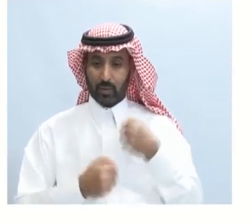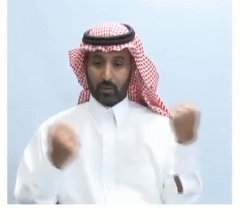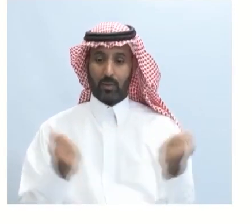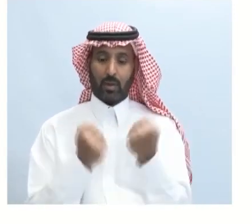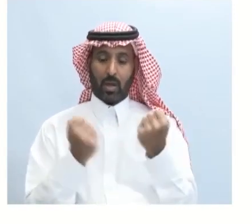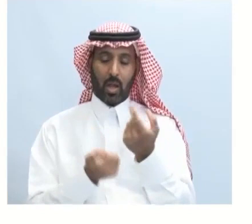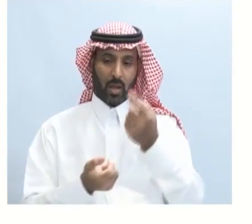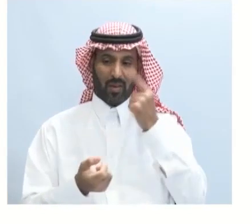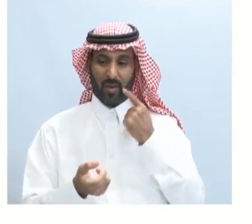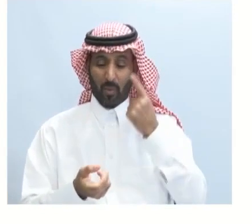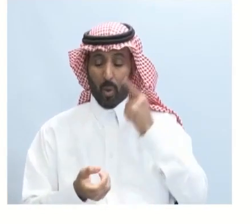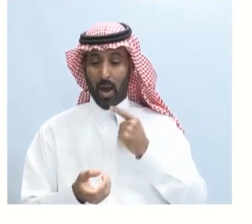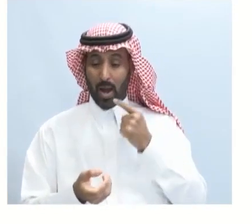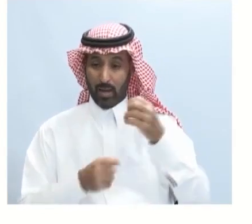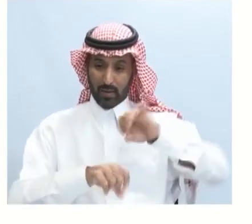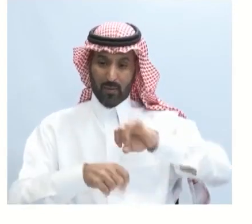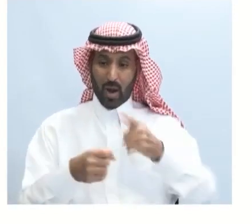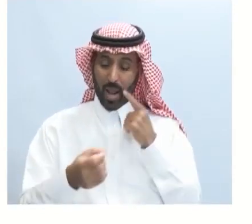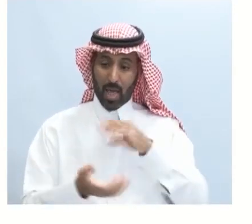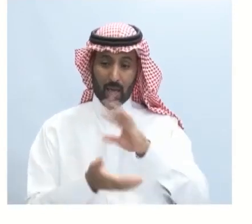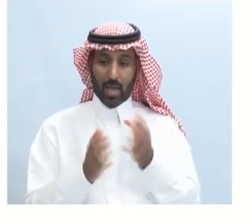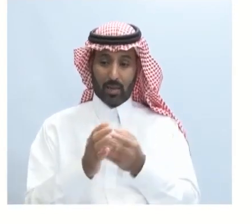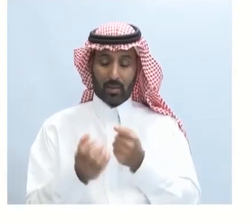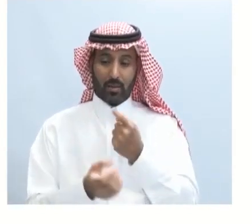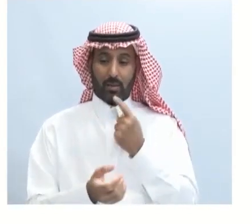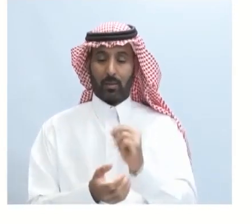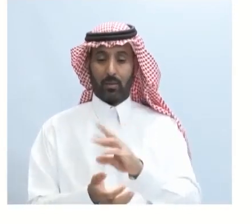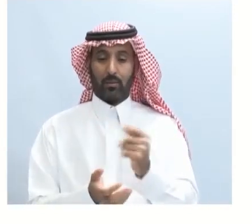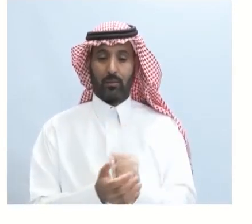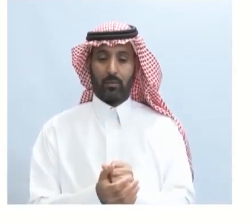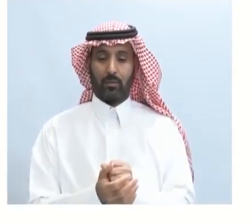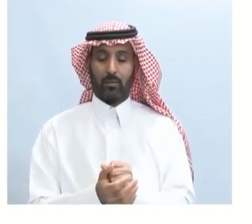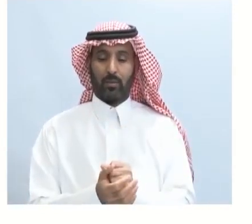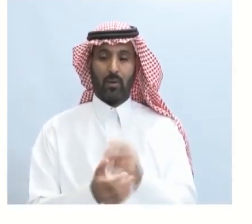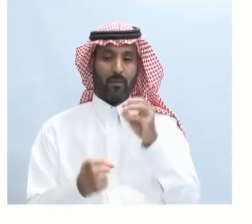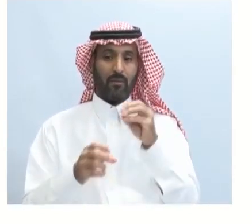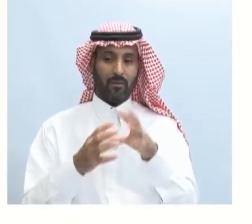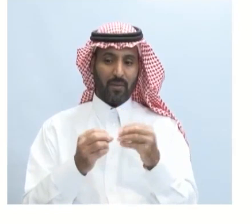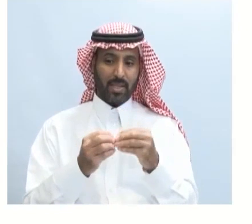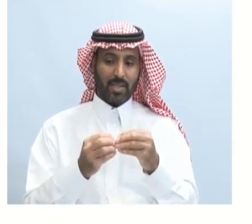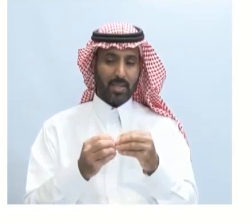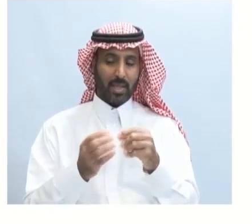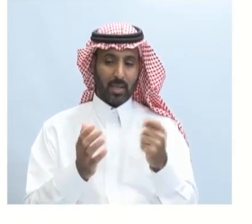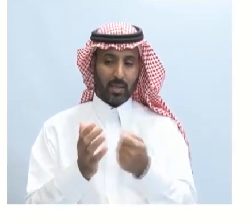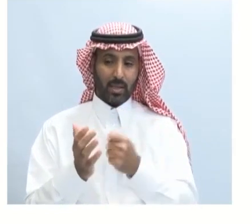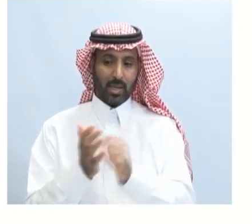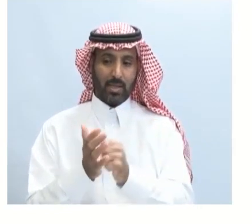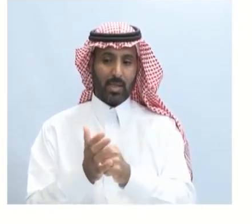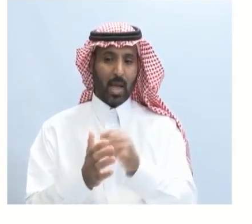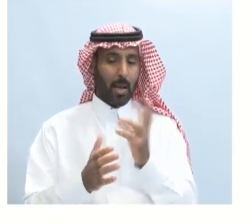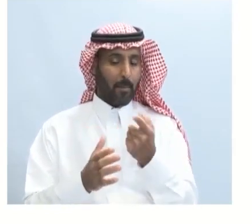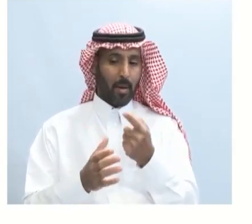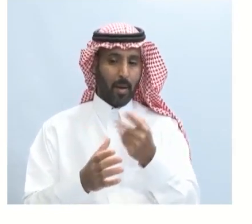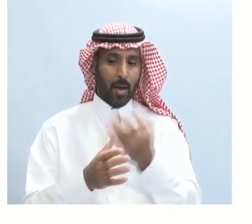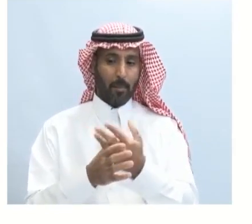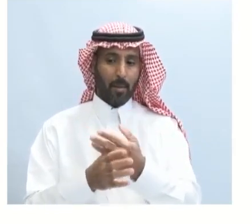والكيمياء في واقع الحياه الهيدروكربونات العطريه المتعدده الحلقات بالنسبه للنشاط المنزلي فسر سبب عدم